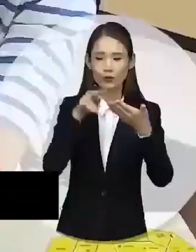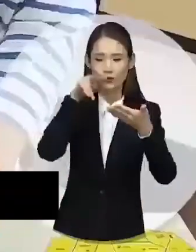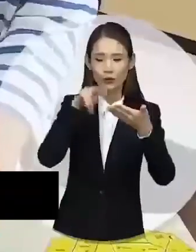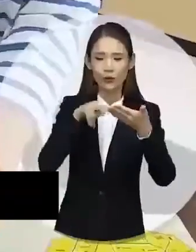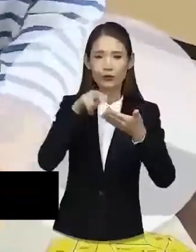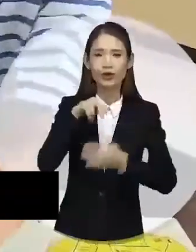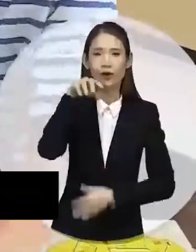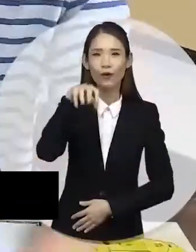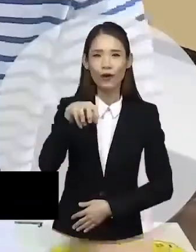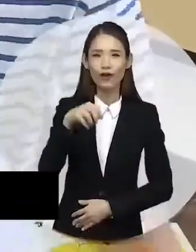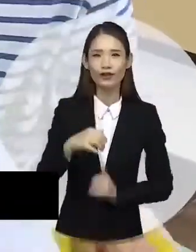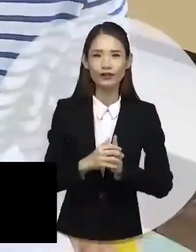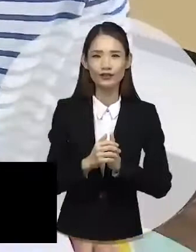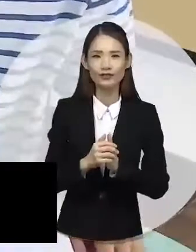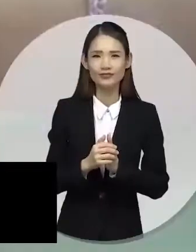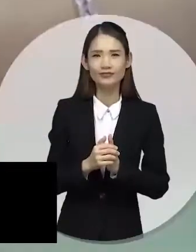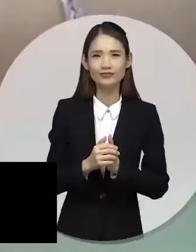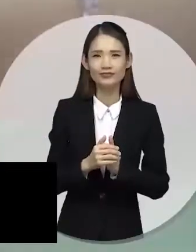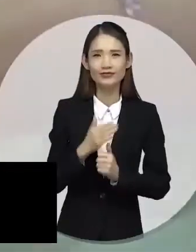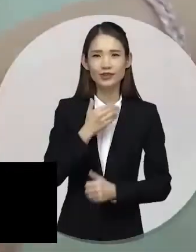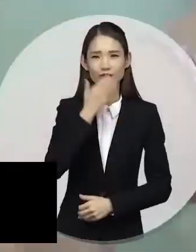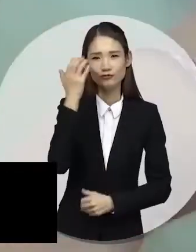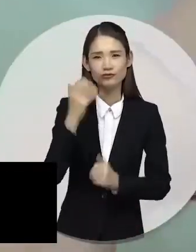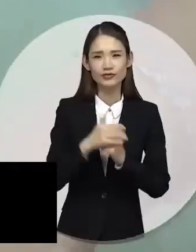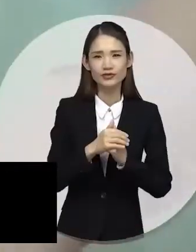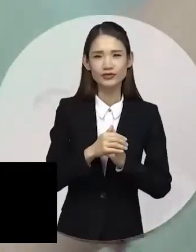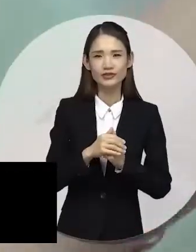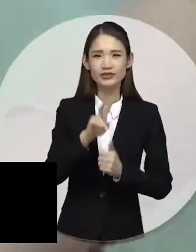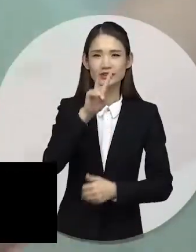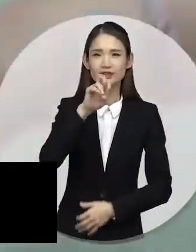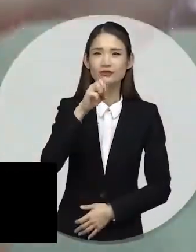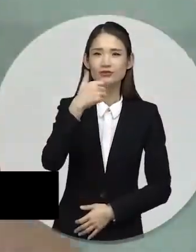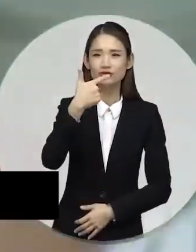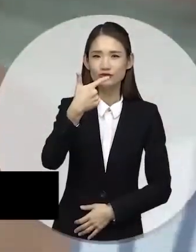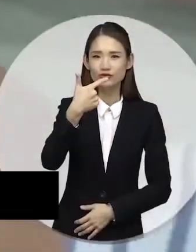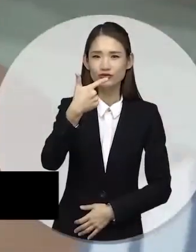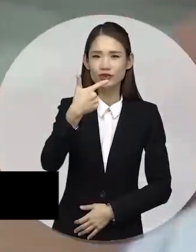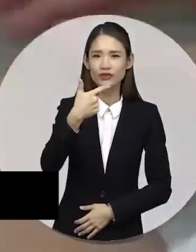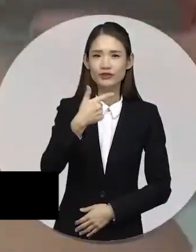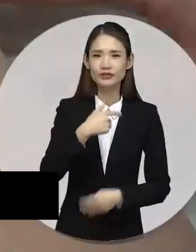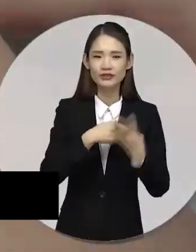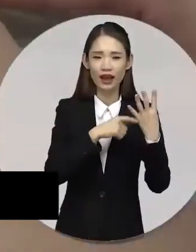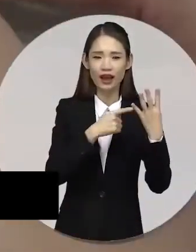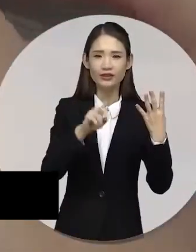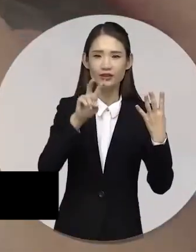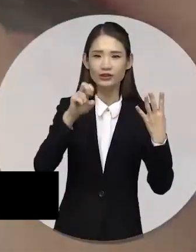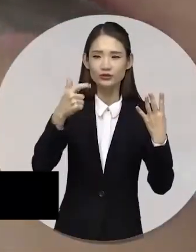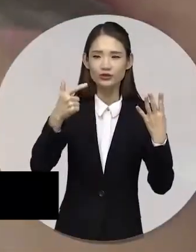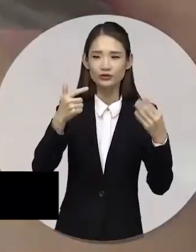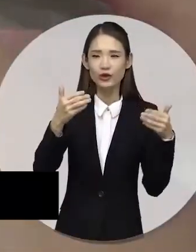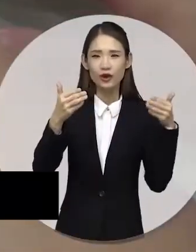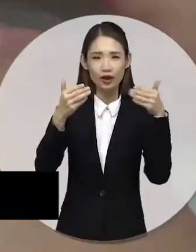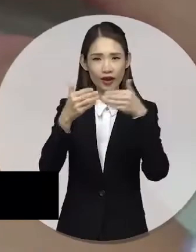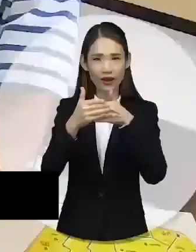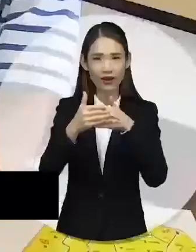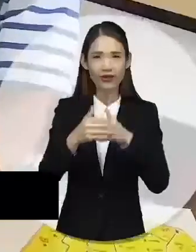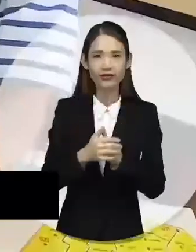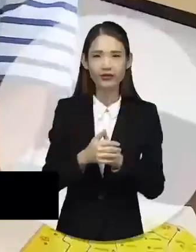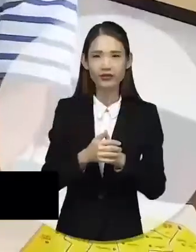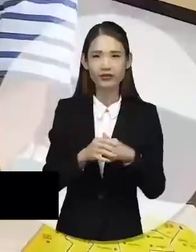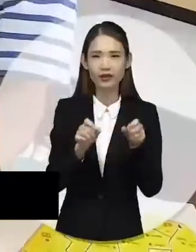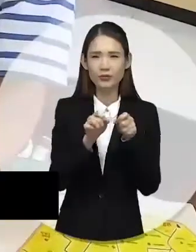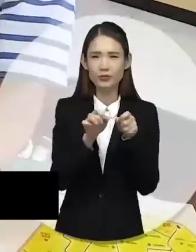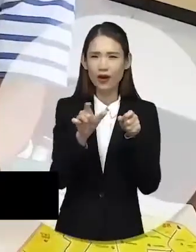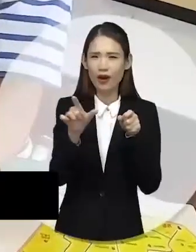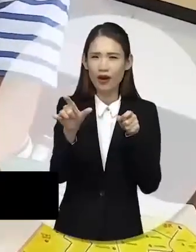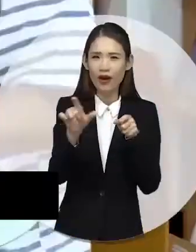도서관은 도서관 잠깐만. 나의 로망. 여기 있다. 26번. 잠시만. 그럼 4번에서 26번을 가야 되는 거지? 응. 엄청